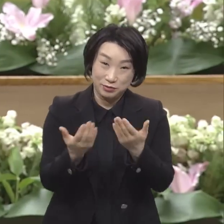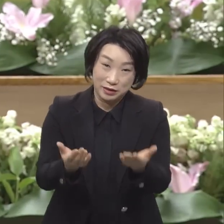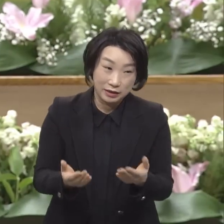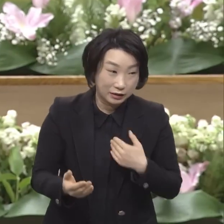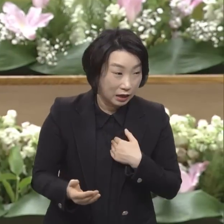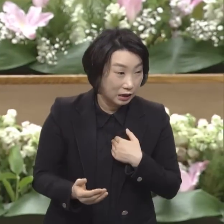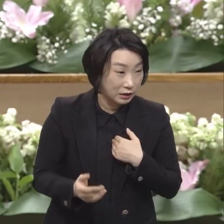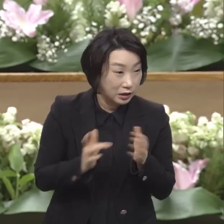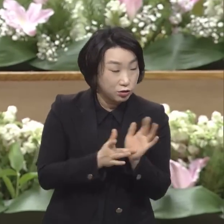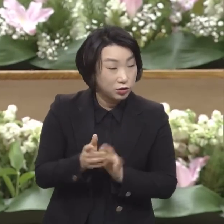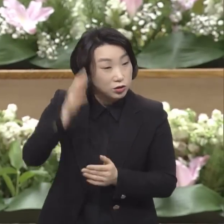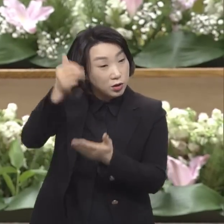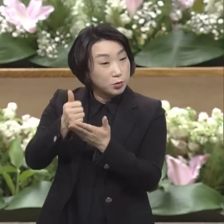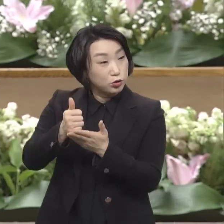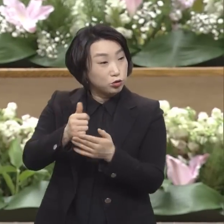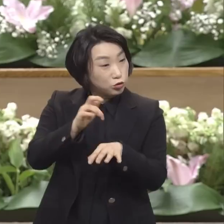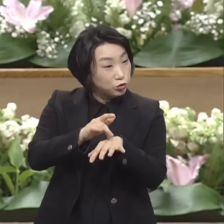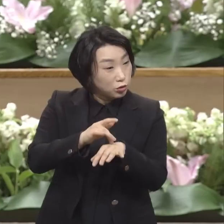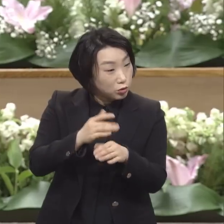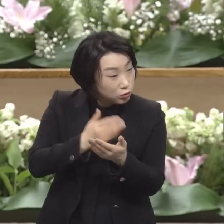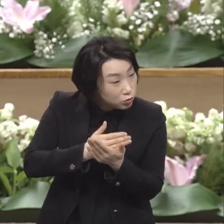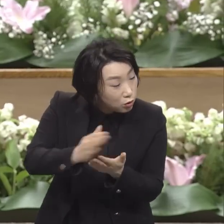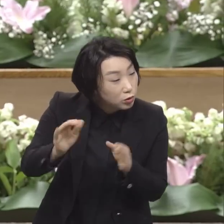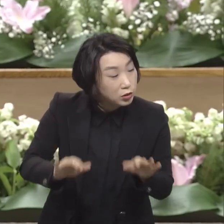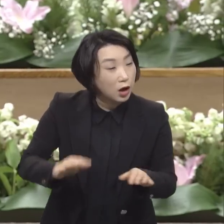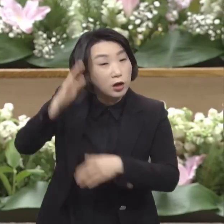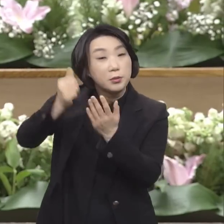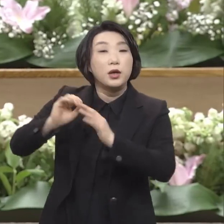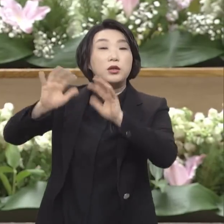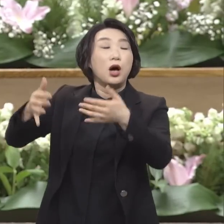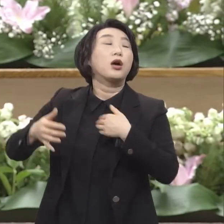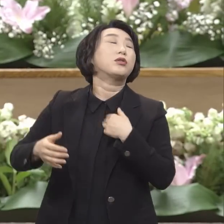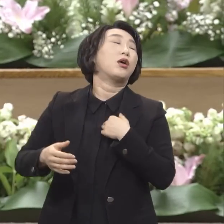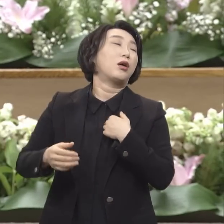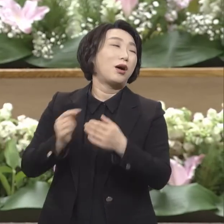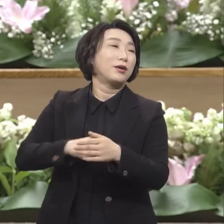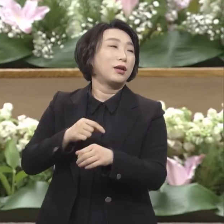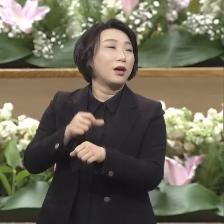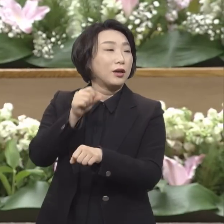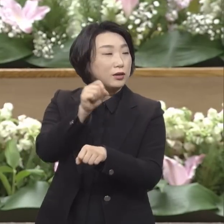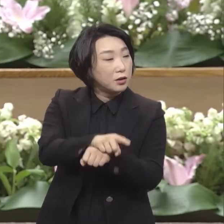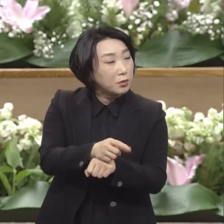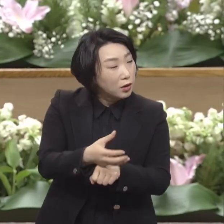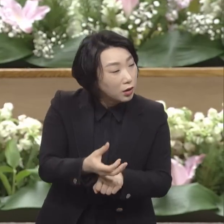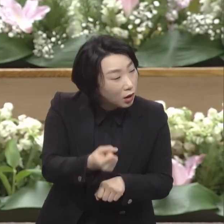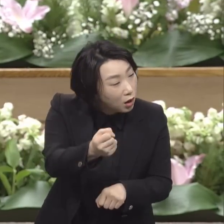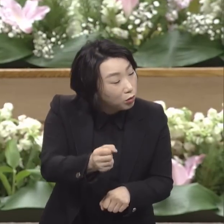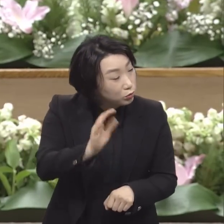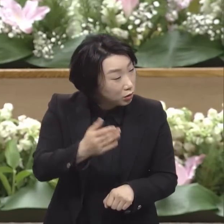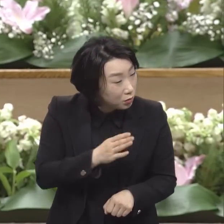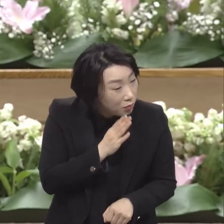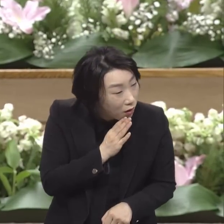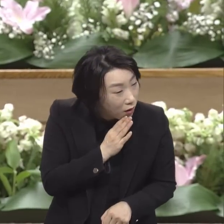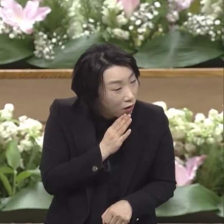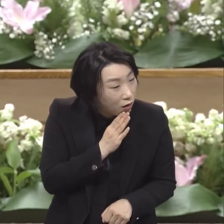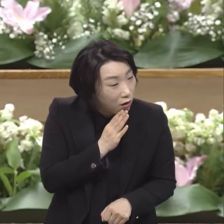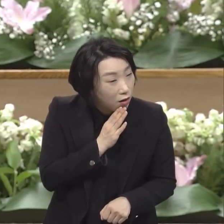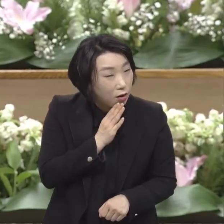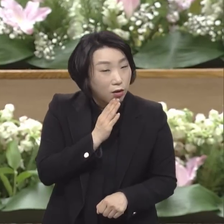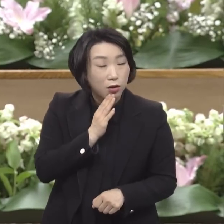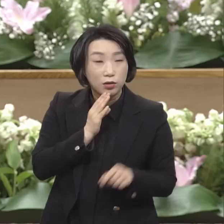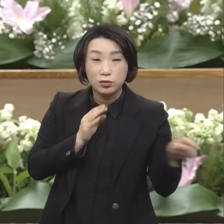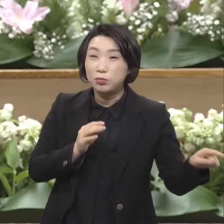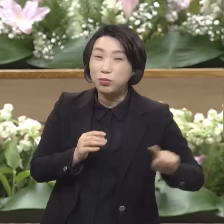성령으로 귀신을 쫓아내는 것이면 하나님의 나라가 이미 너희 안에 이루어졌느니라.